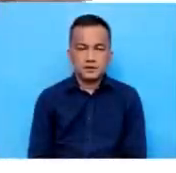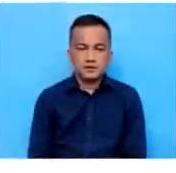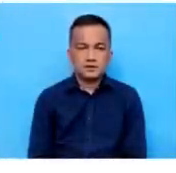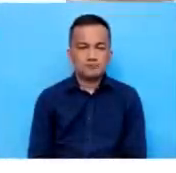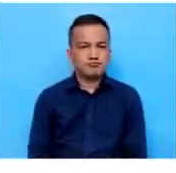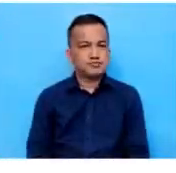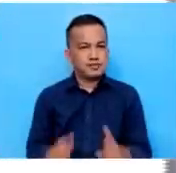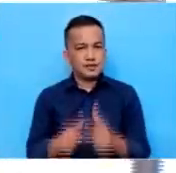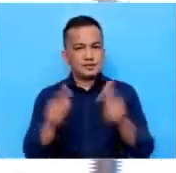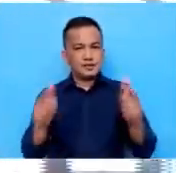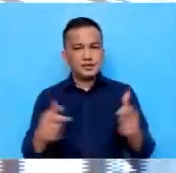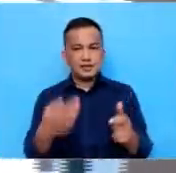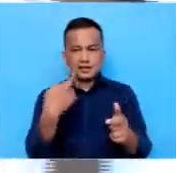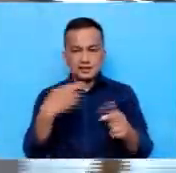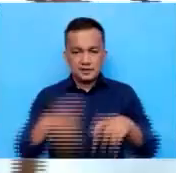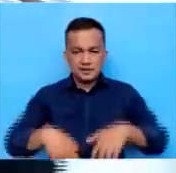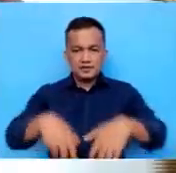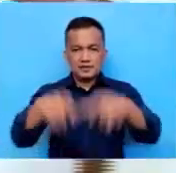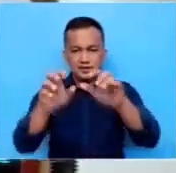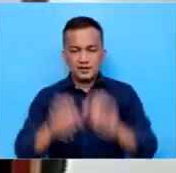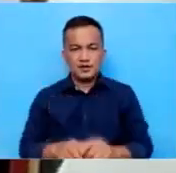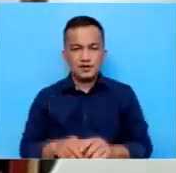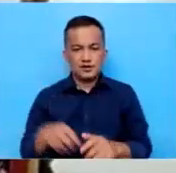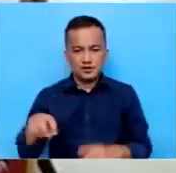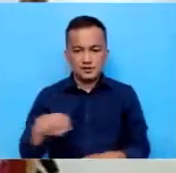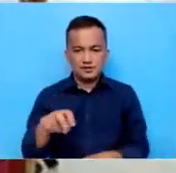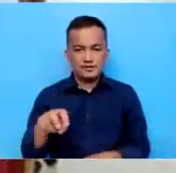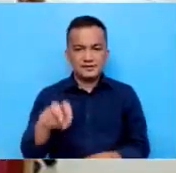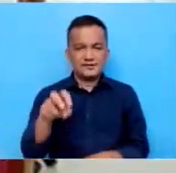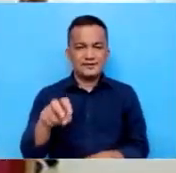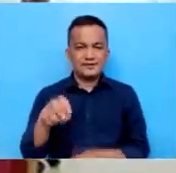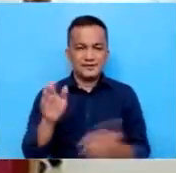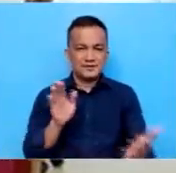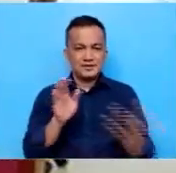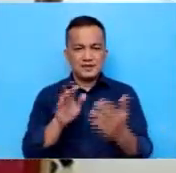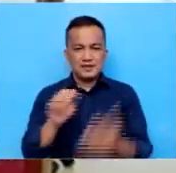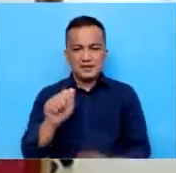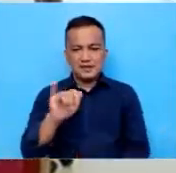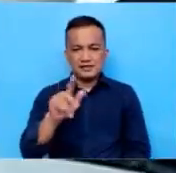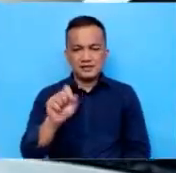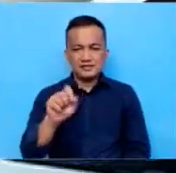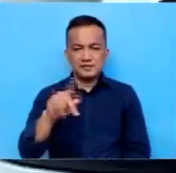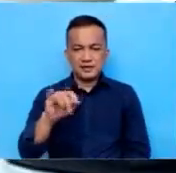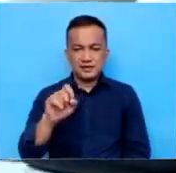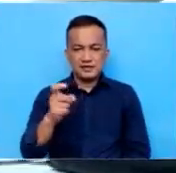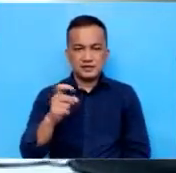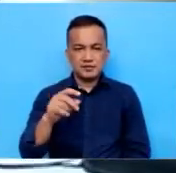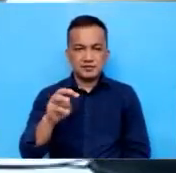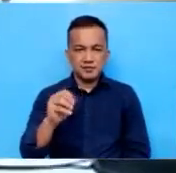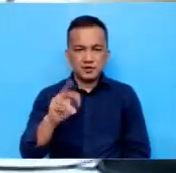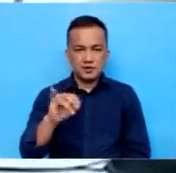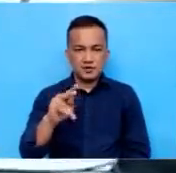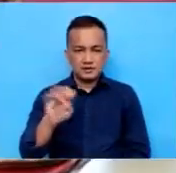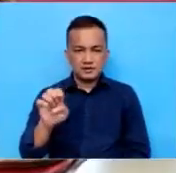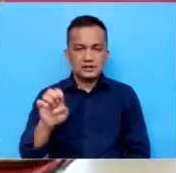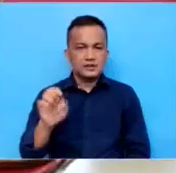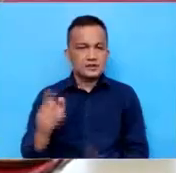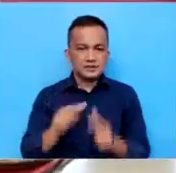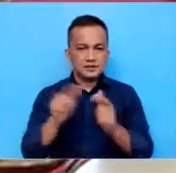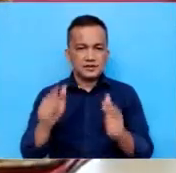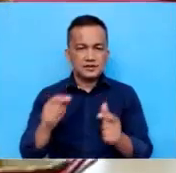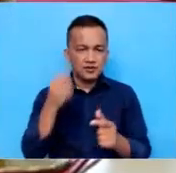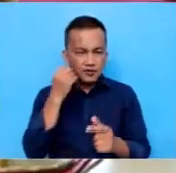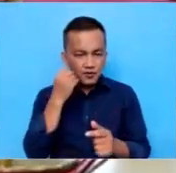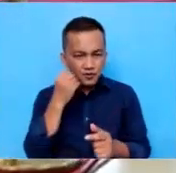Enggrandeng red carpet at tour de Singko ang sumalubong kay Asia's Phoenix Morissette sa kanyang grand homecoming sa